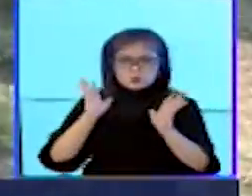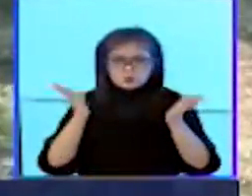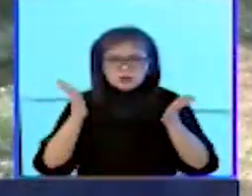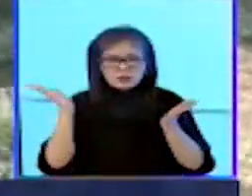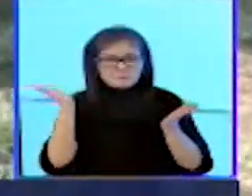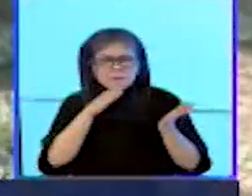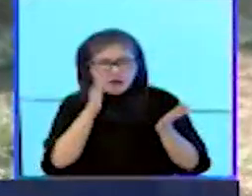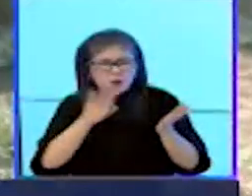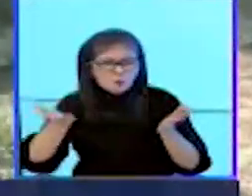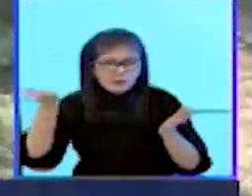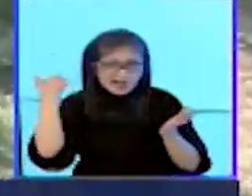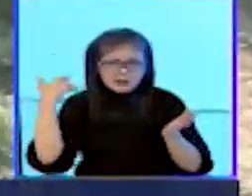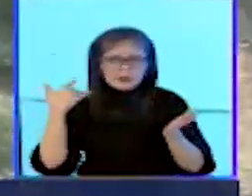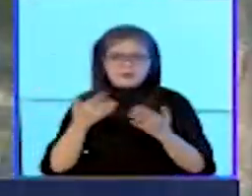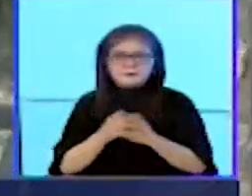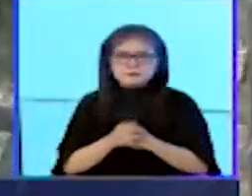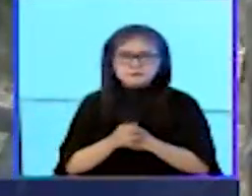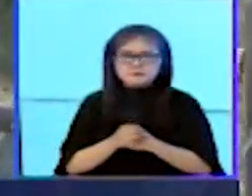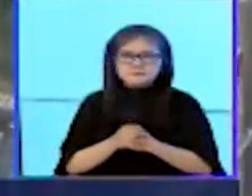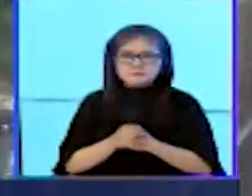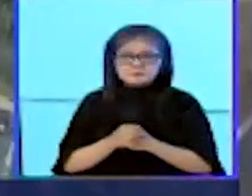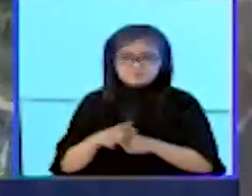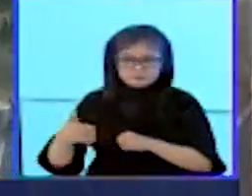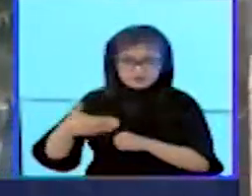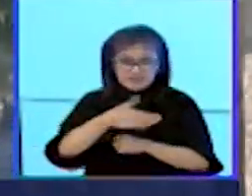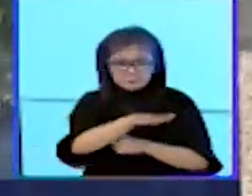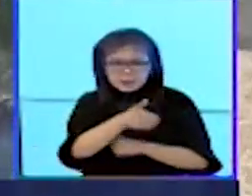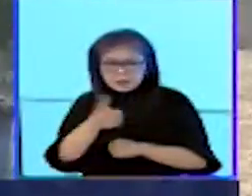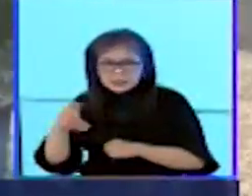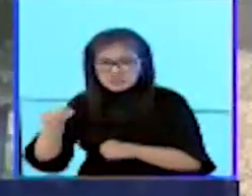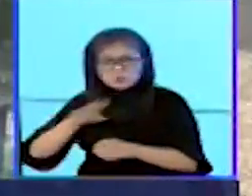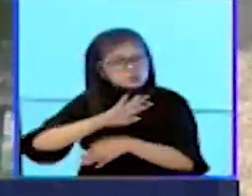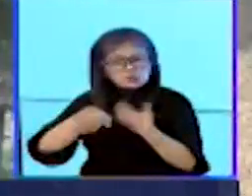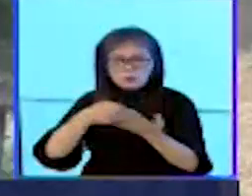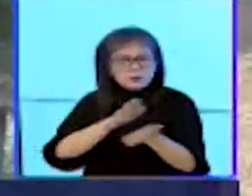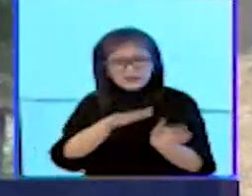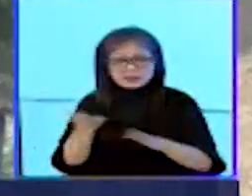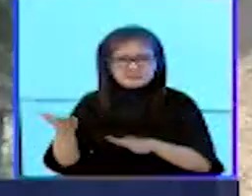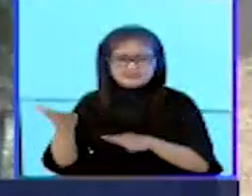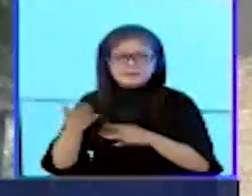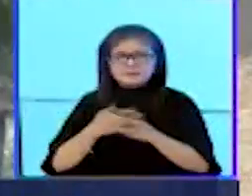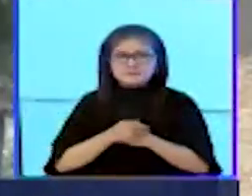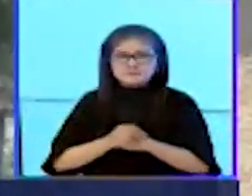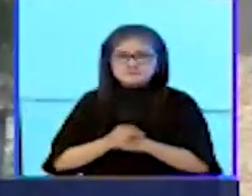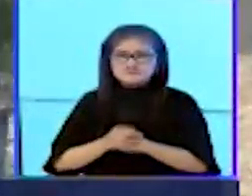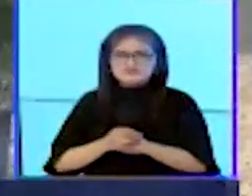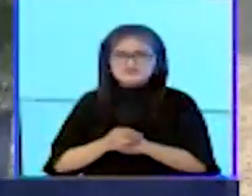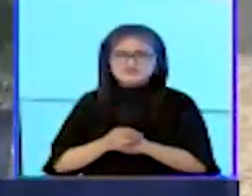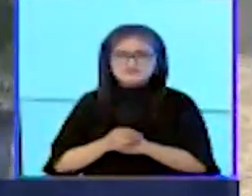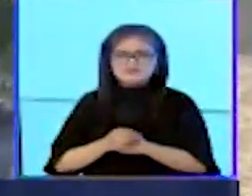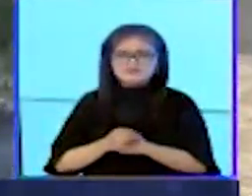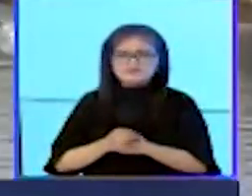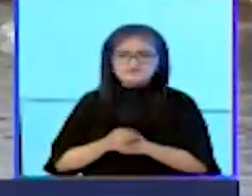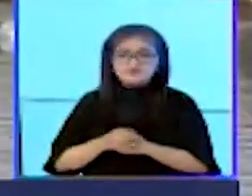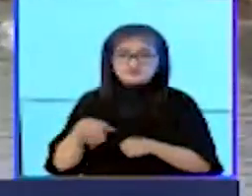3 hari baunya? Iya, tadinya kan belum. Ikan-ikan juga pada mati ya, Pak? Mati semua tuh, kemarin parah sama sekarang tuh